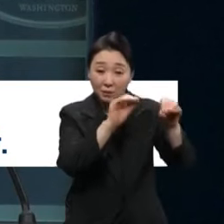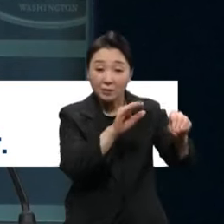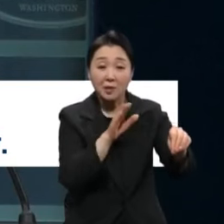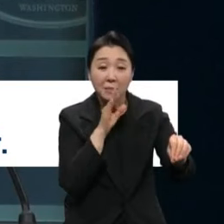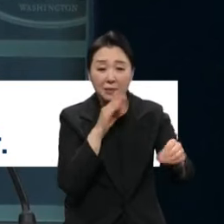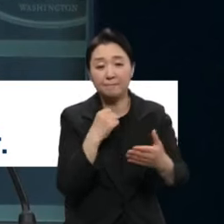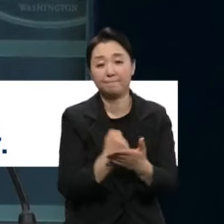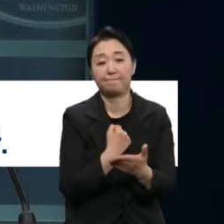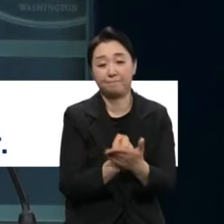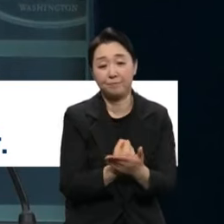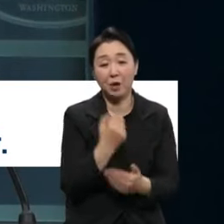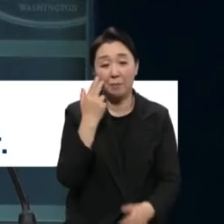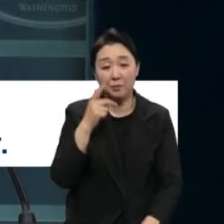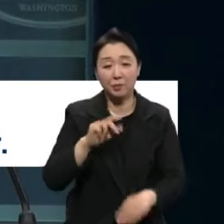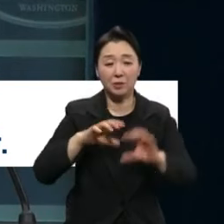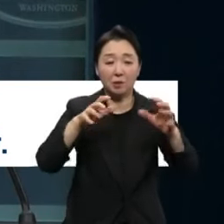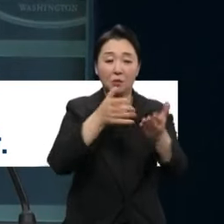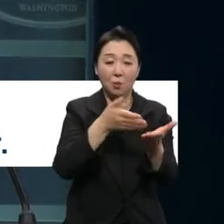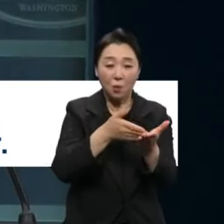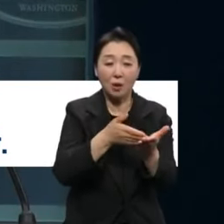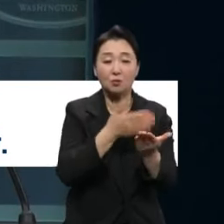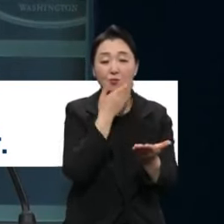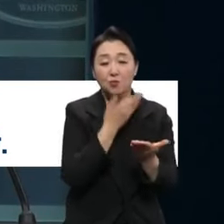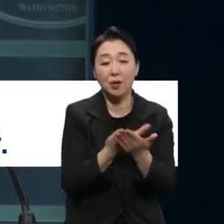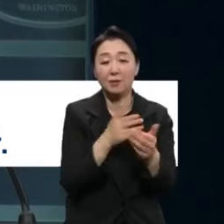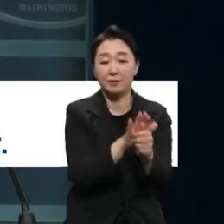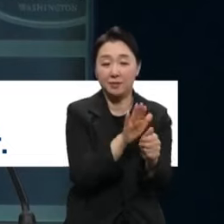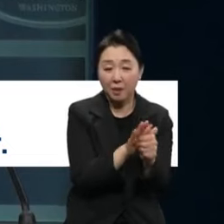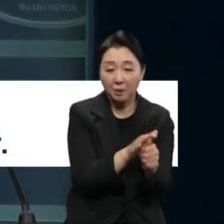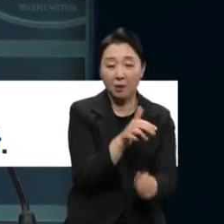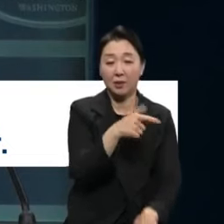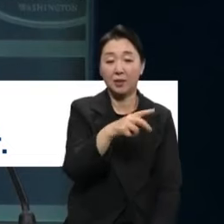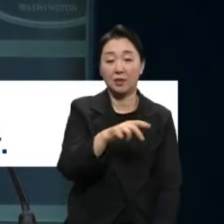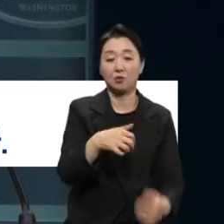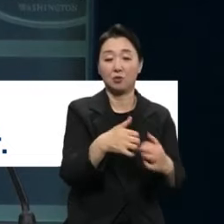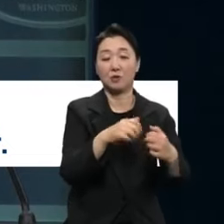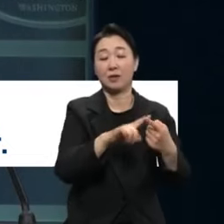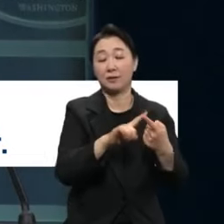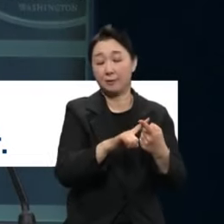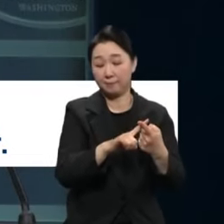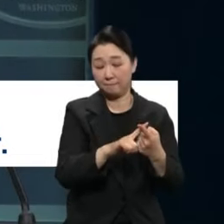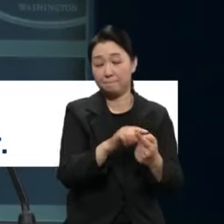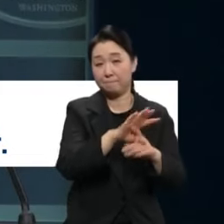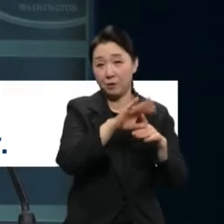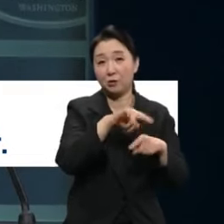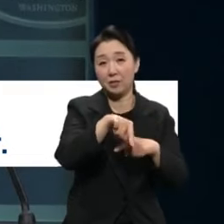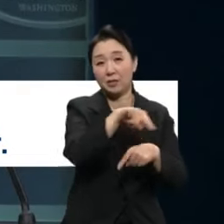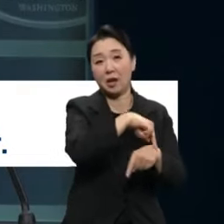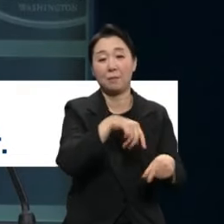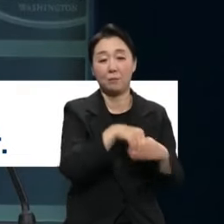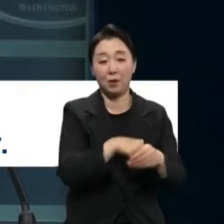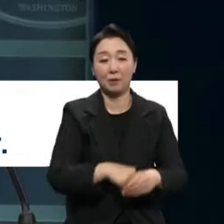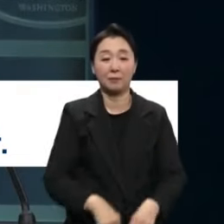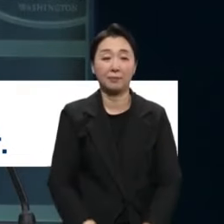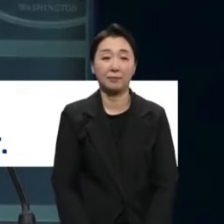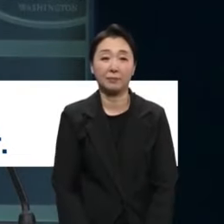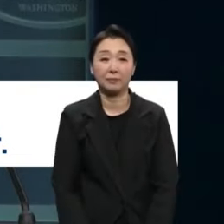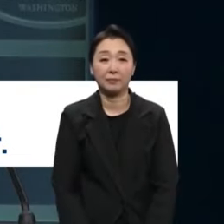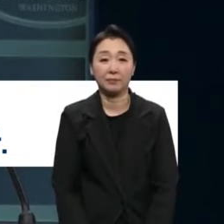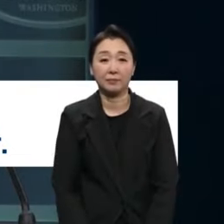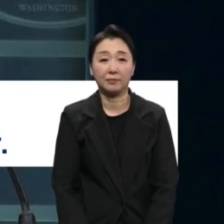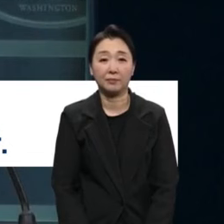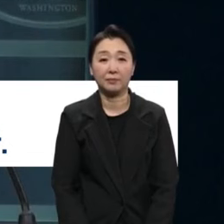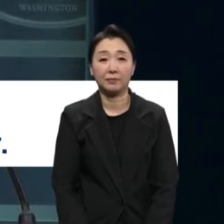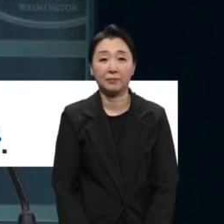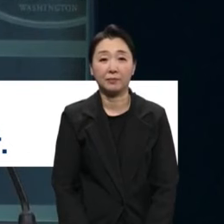If it is true, a move like this is concerning. And the United States supports the critically important work journalists around the world do. And that